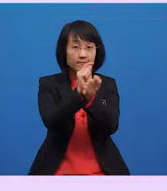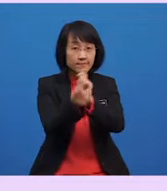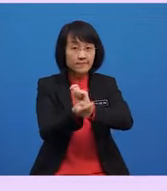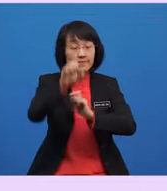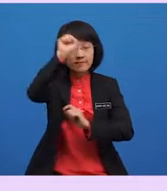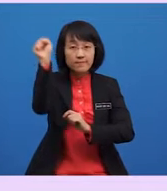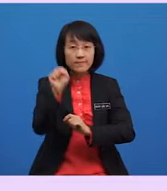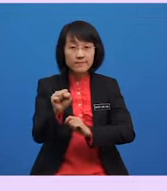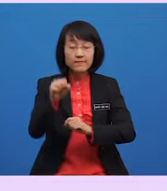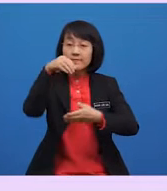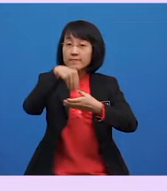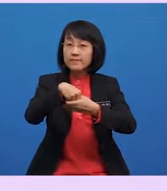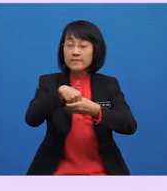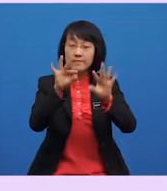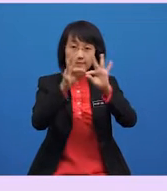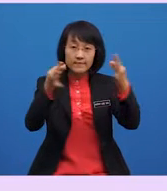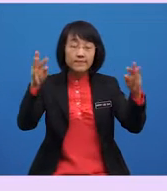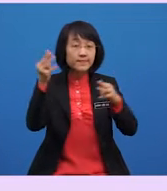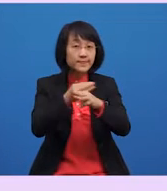matematik, iaitu